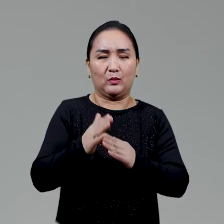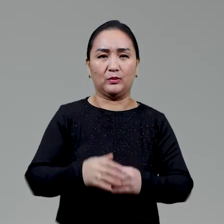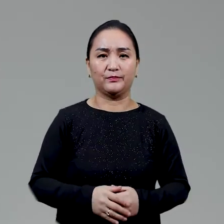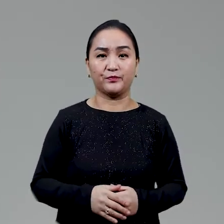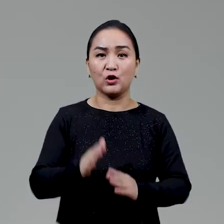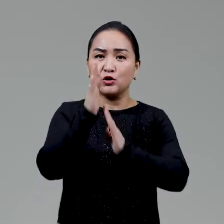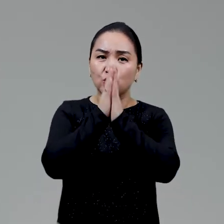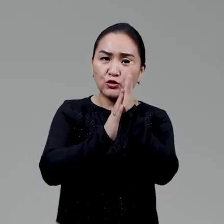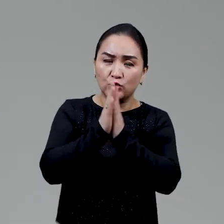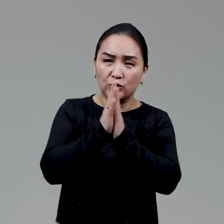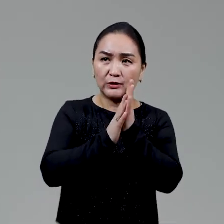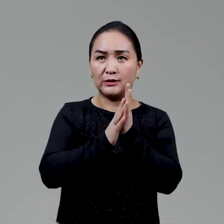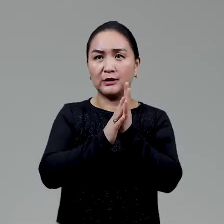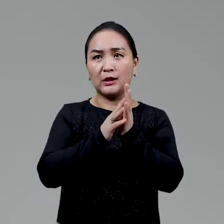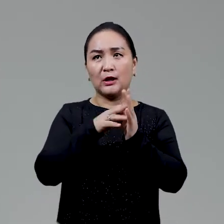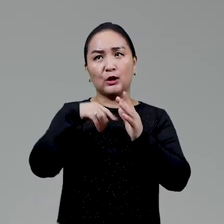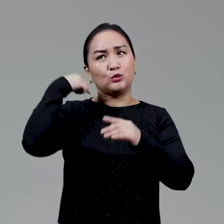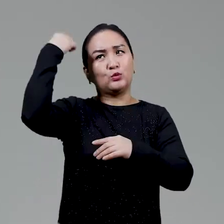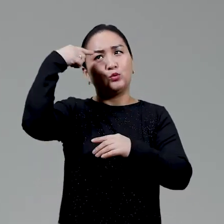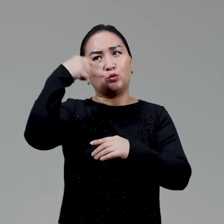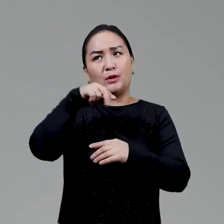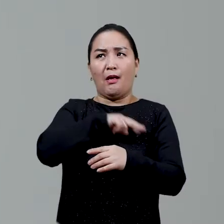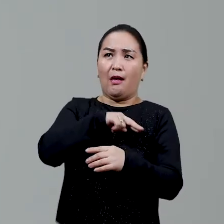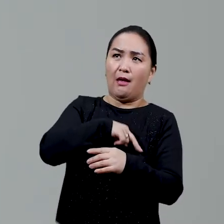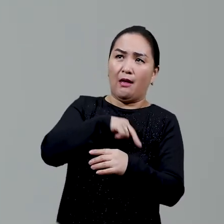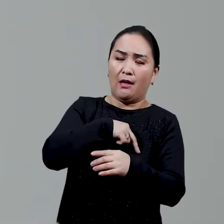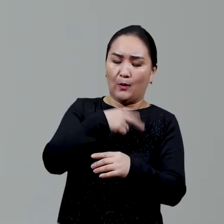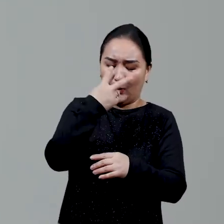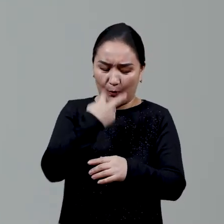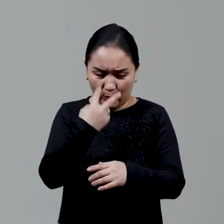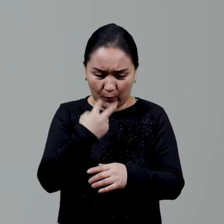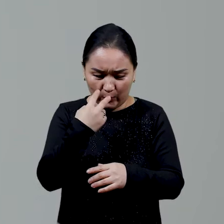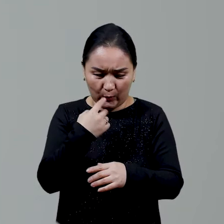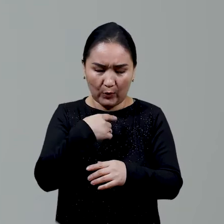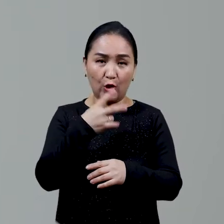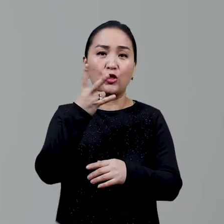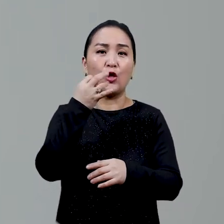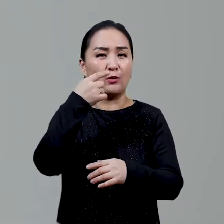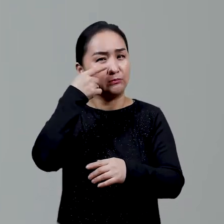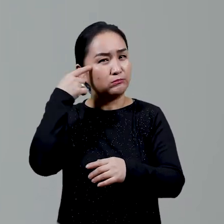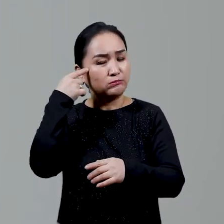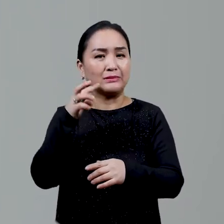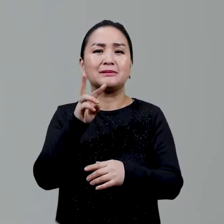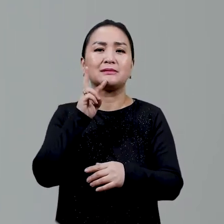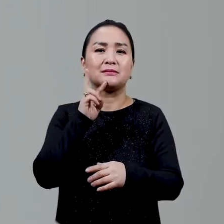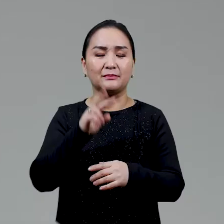Шүн болгон хар дарж хүйтэн хөлсөнд норсон хүнжил нойтон дэрэн дээр сэрдэг байв.